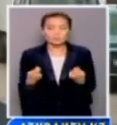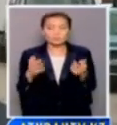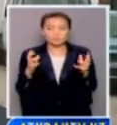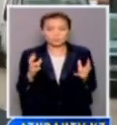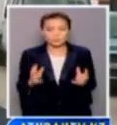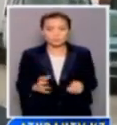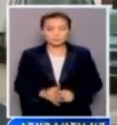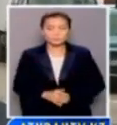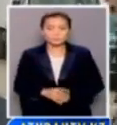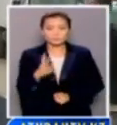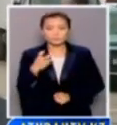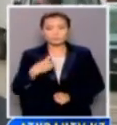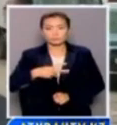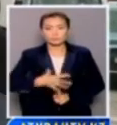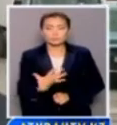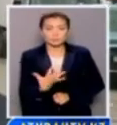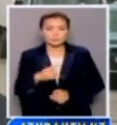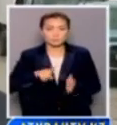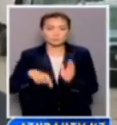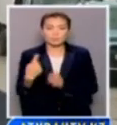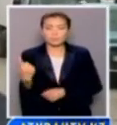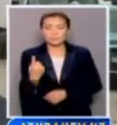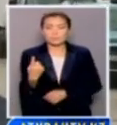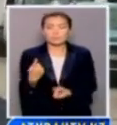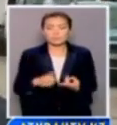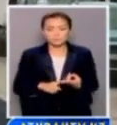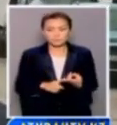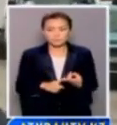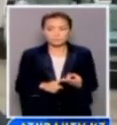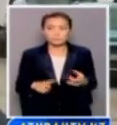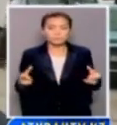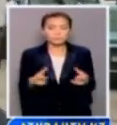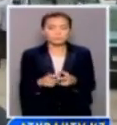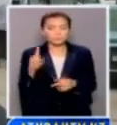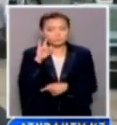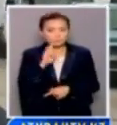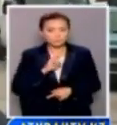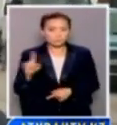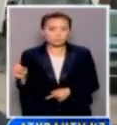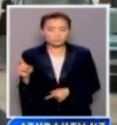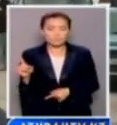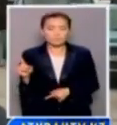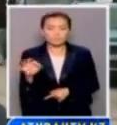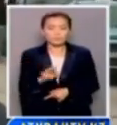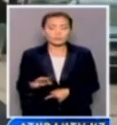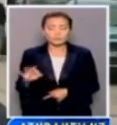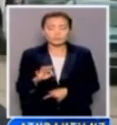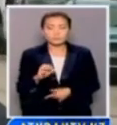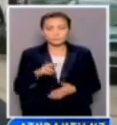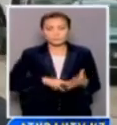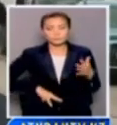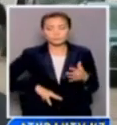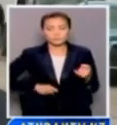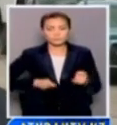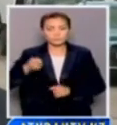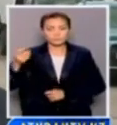кодексіне 425-ші бабының 1-ші тармағына сәйкес, яғни карантин режим талаптарын сақталмау бабы бойынша әкімшілік іс қозғалуда.